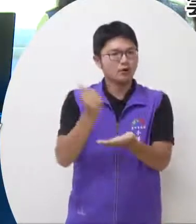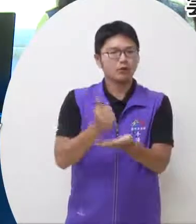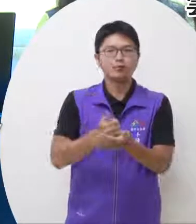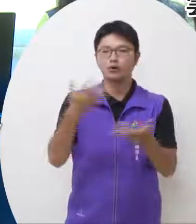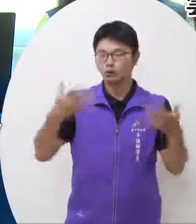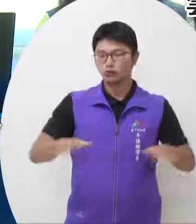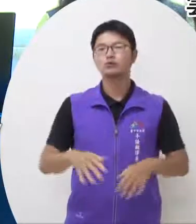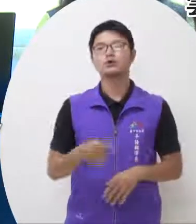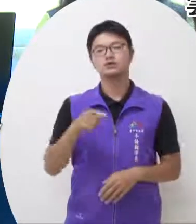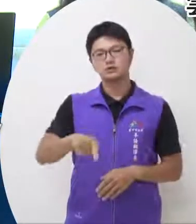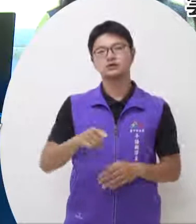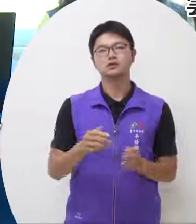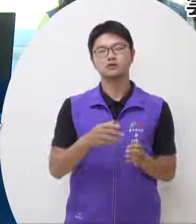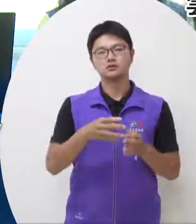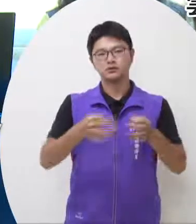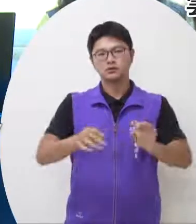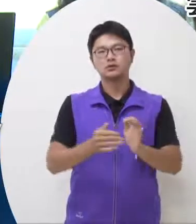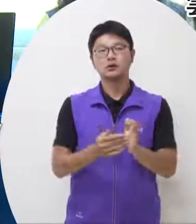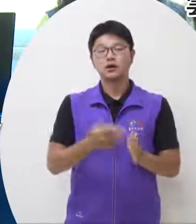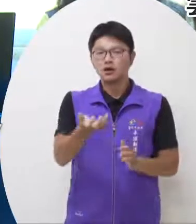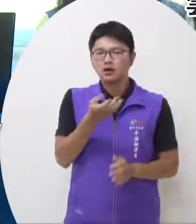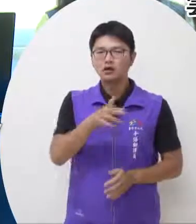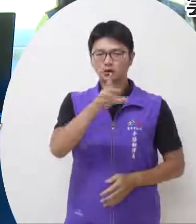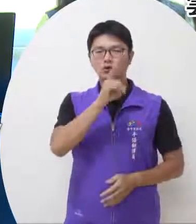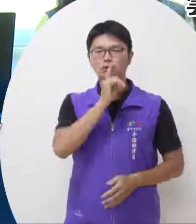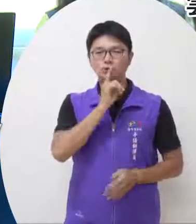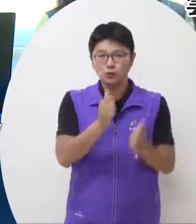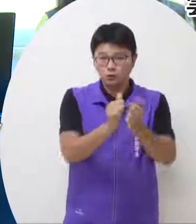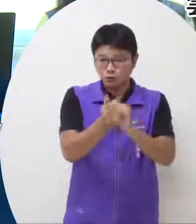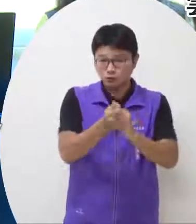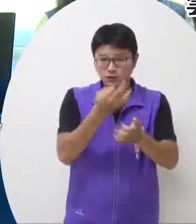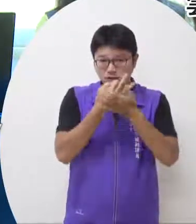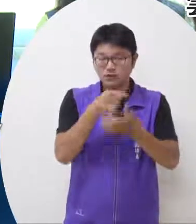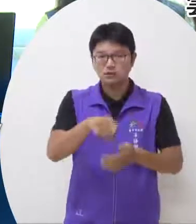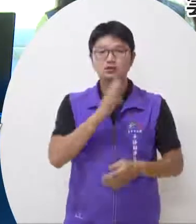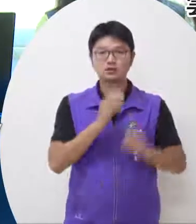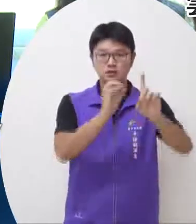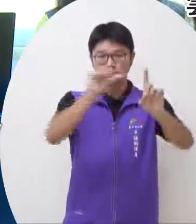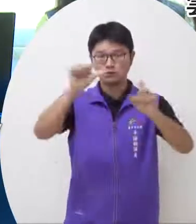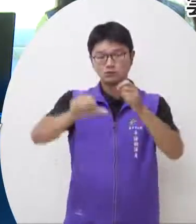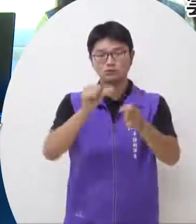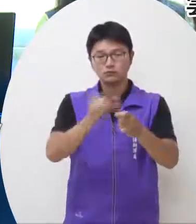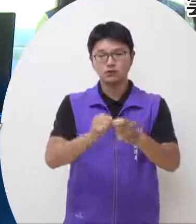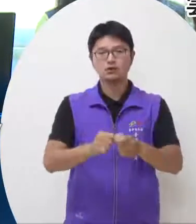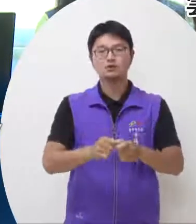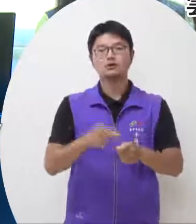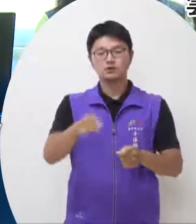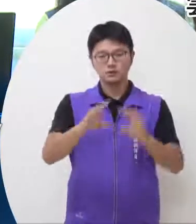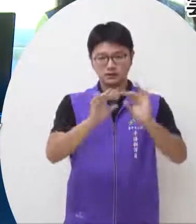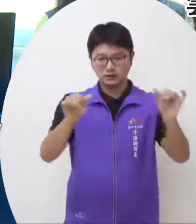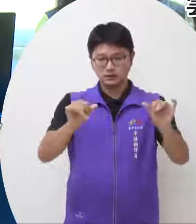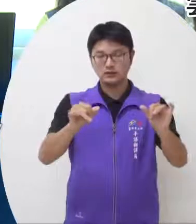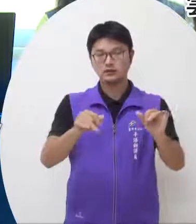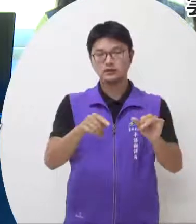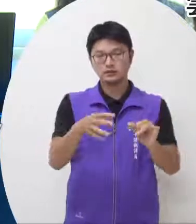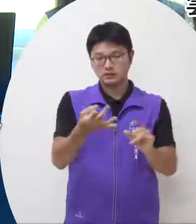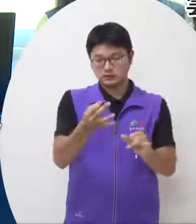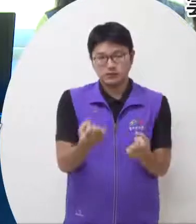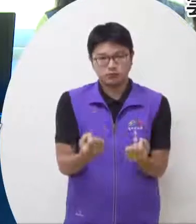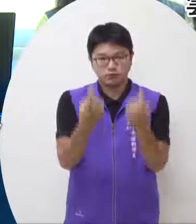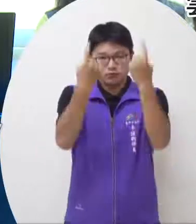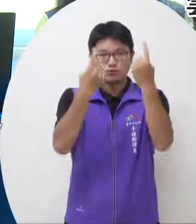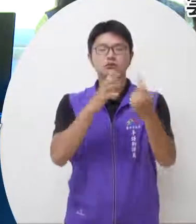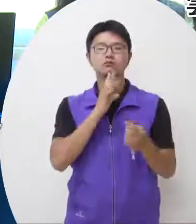民，刚刚市长市座有报告过在105年因为公告地价的一个调涨那我们在台中市这